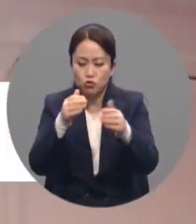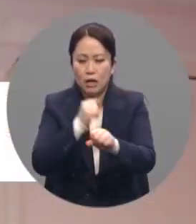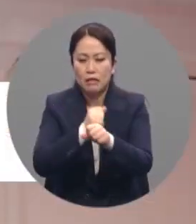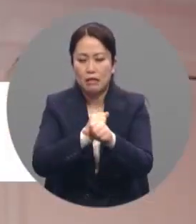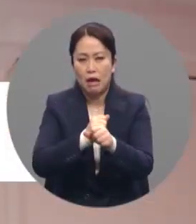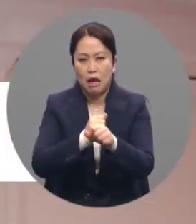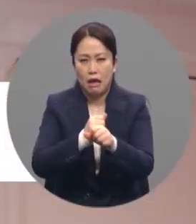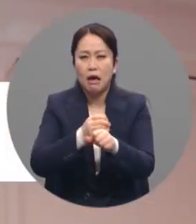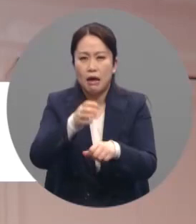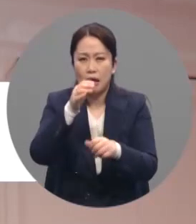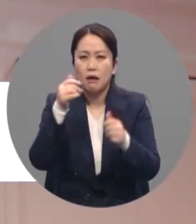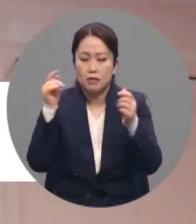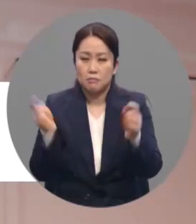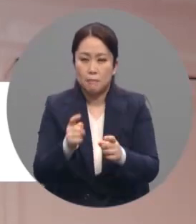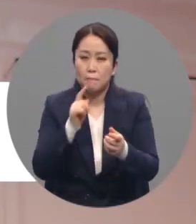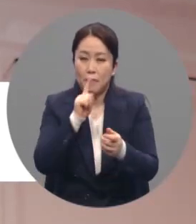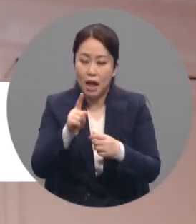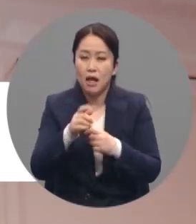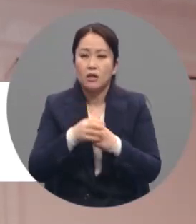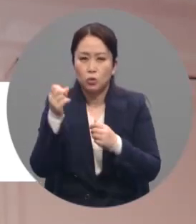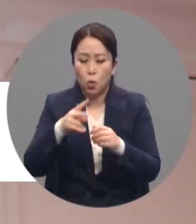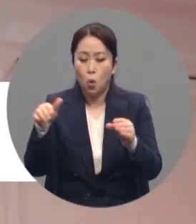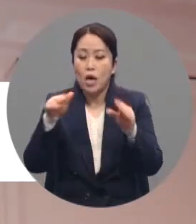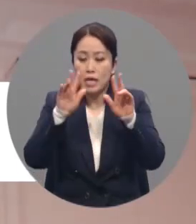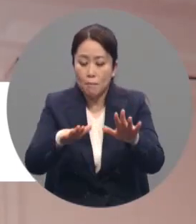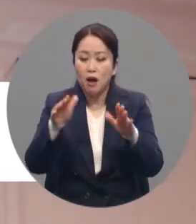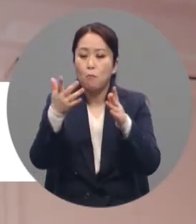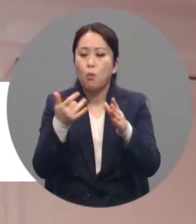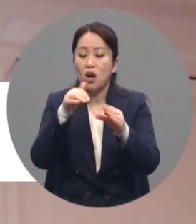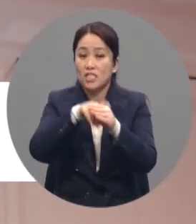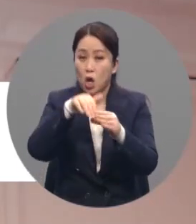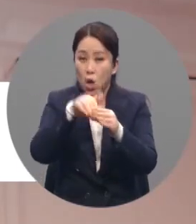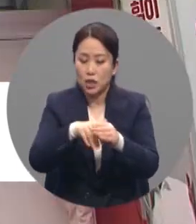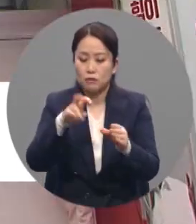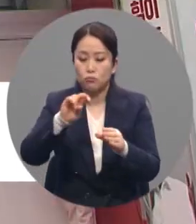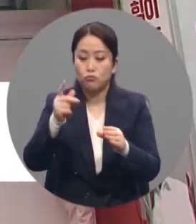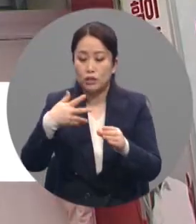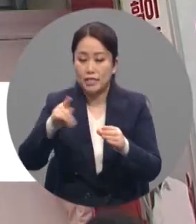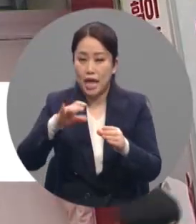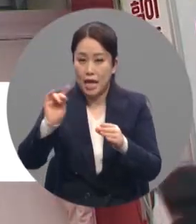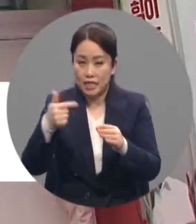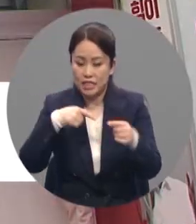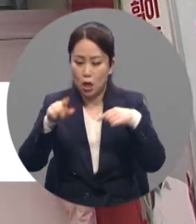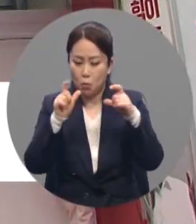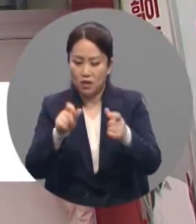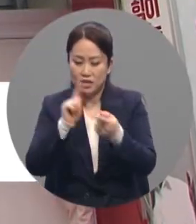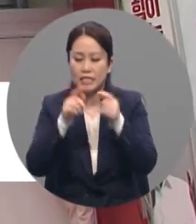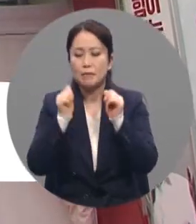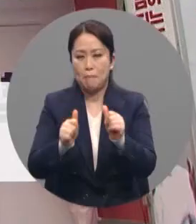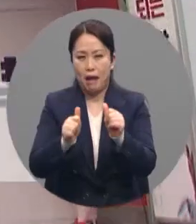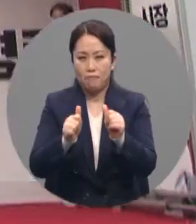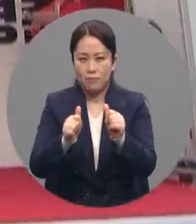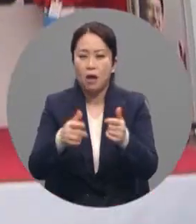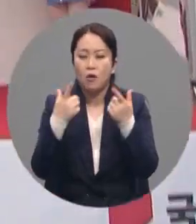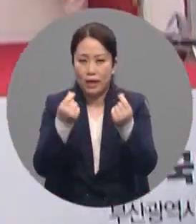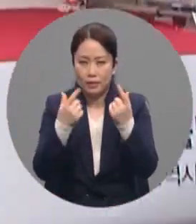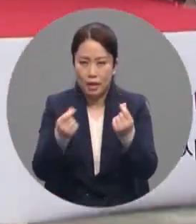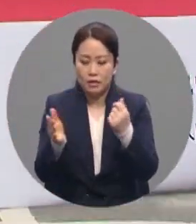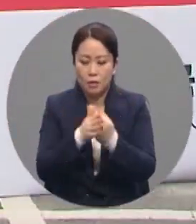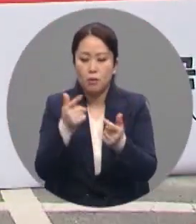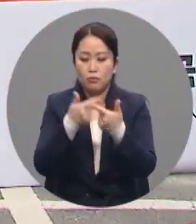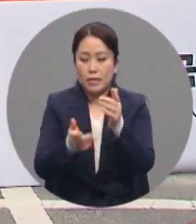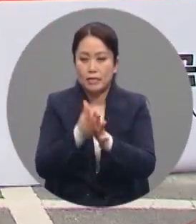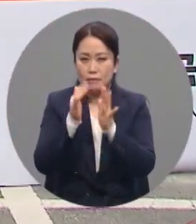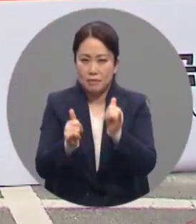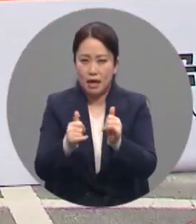이번 보궐선거는 문재인 정권을 심판하는 선거라며 부산 시민들이 정의가 살아있음을 보여줘야 한다고